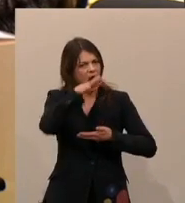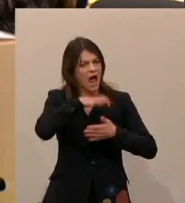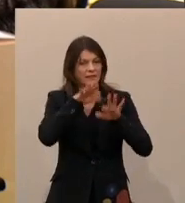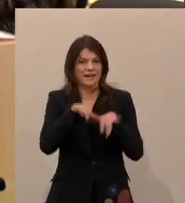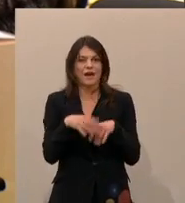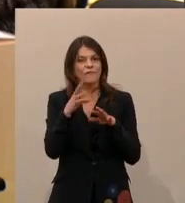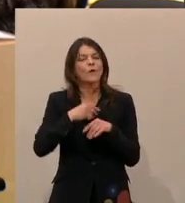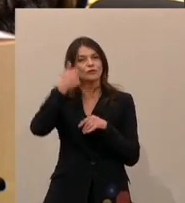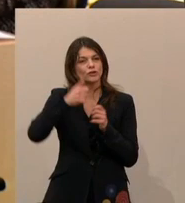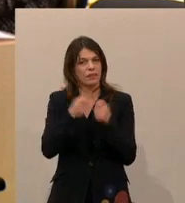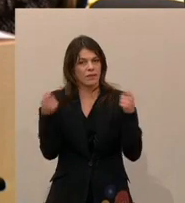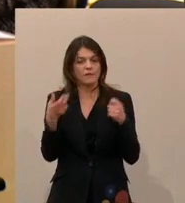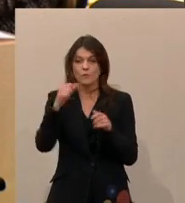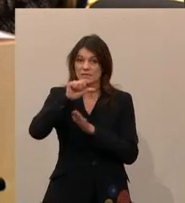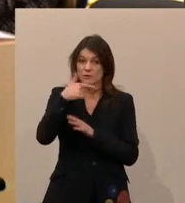des Standard vom